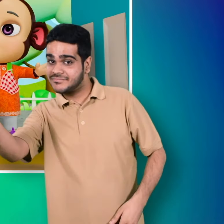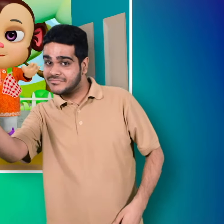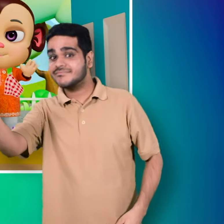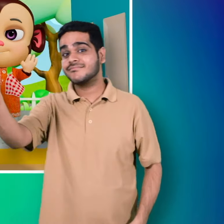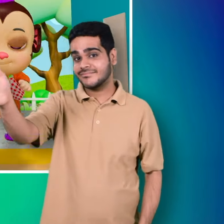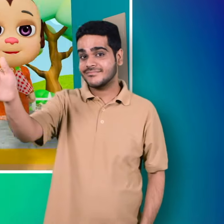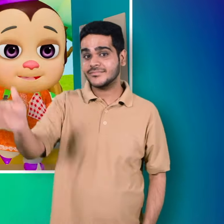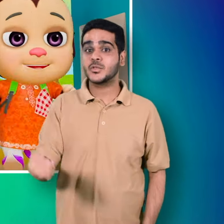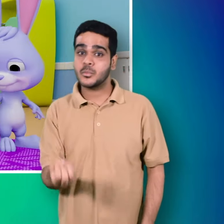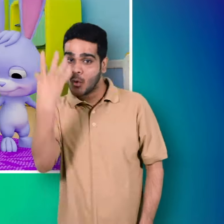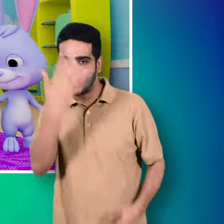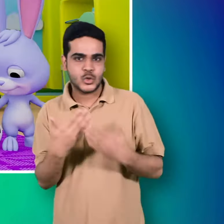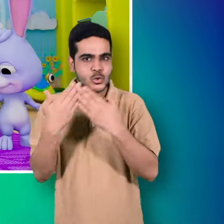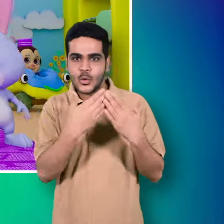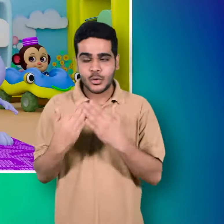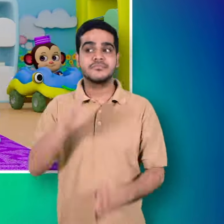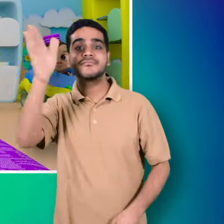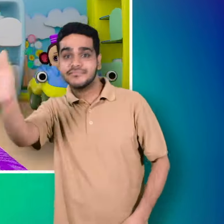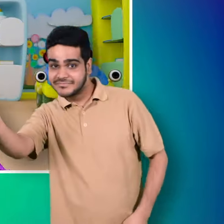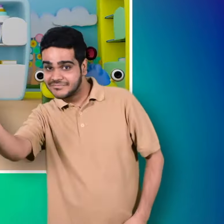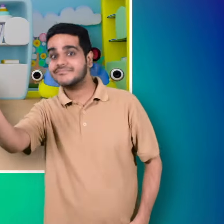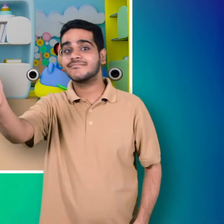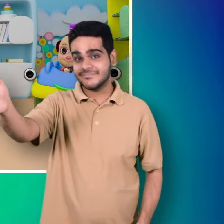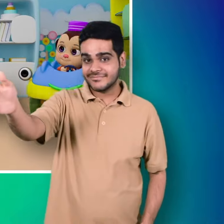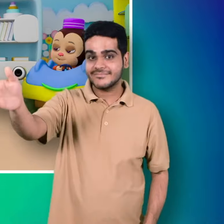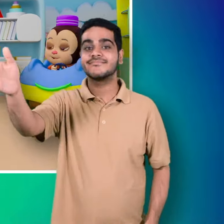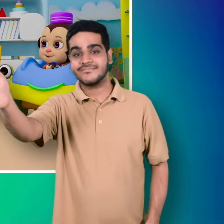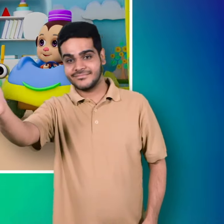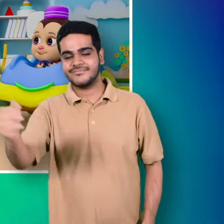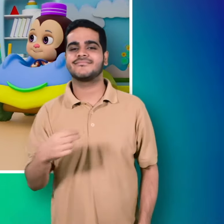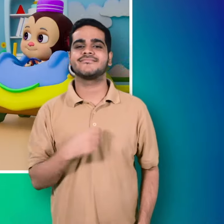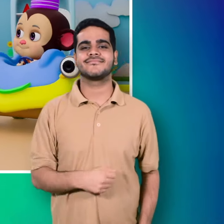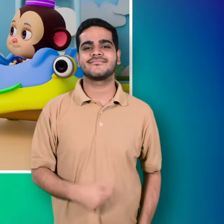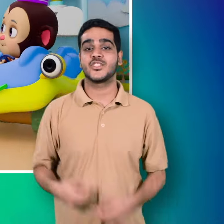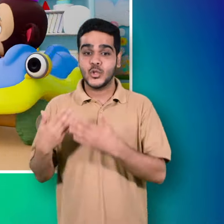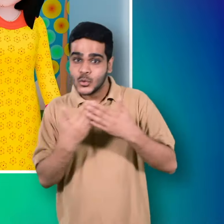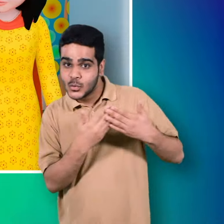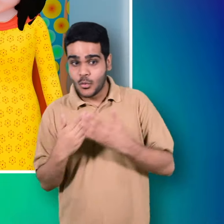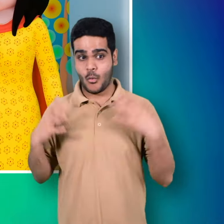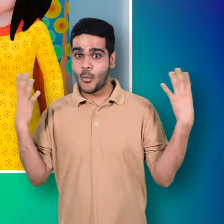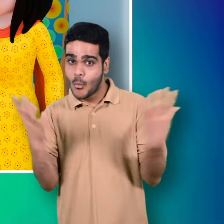सुबह स्कूल चले हम।